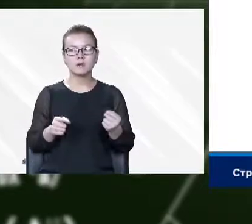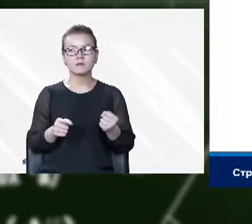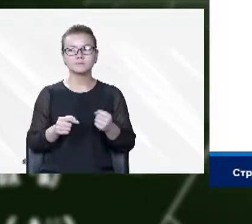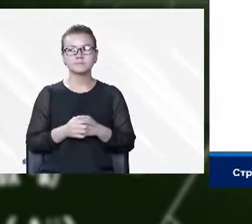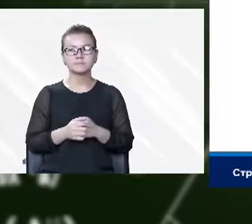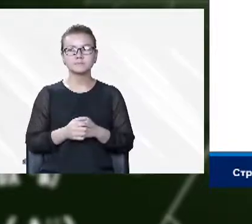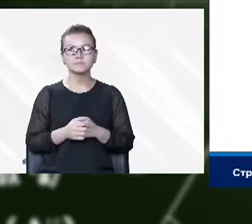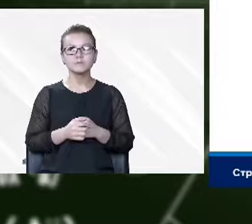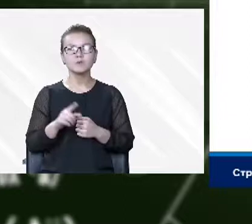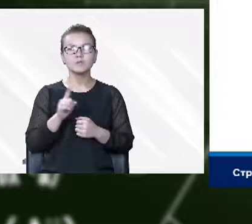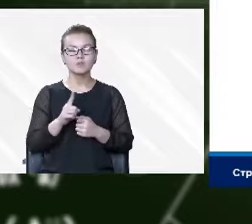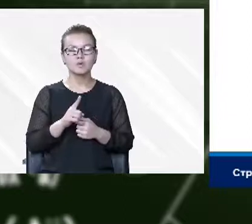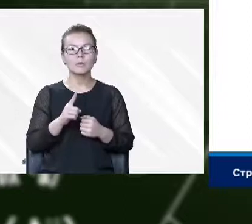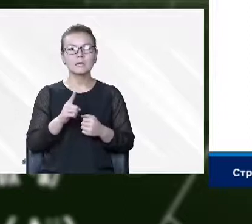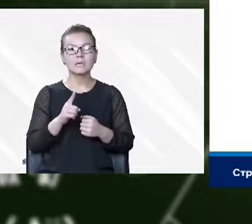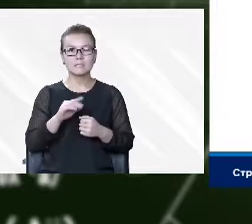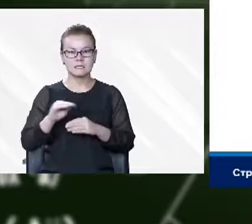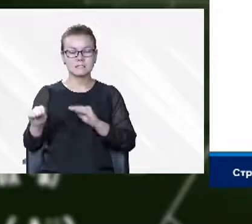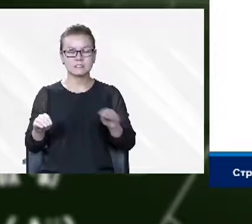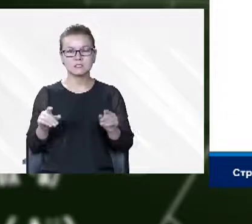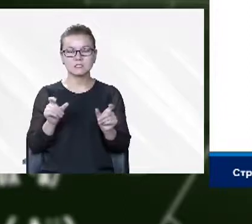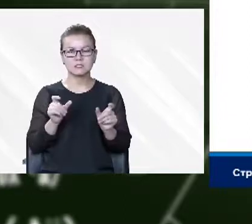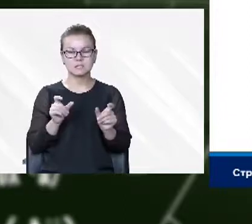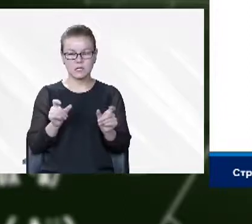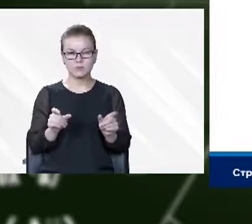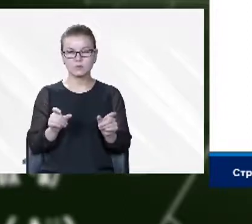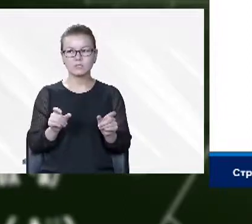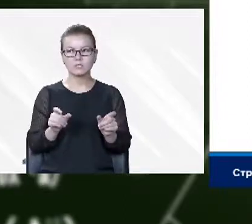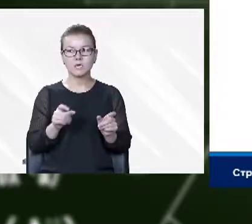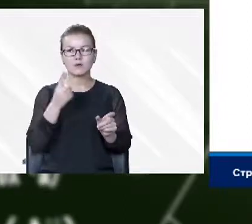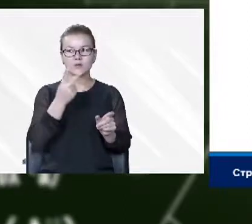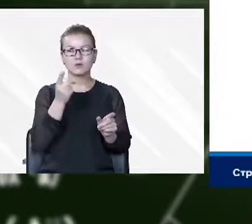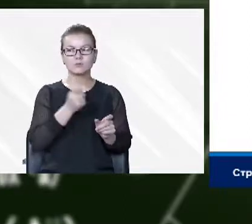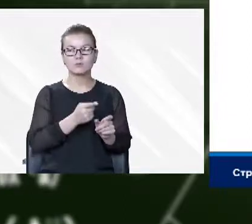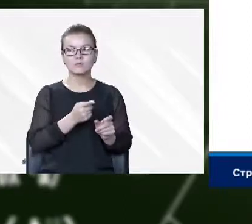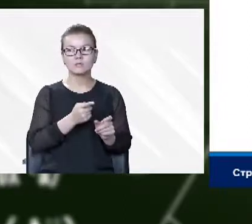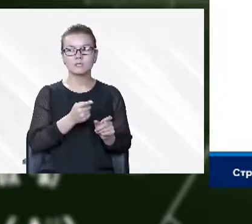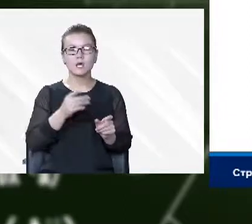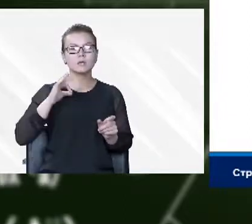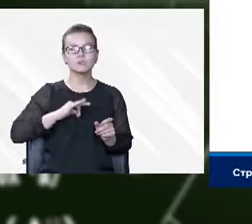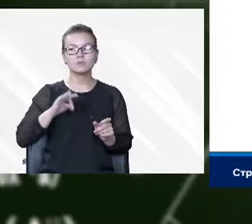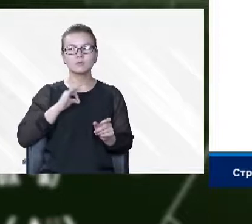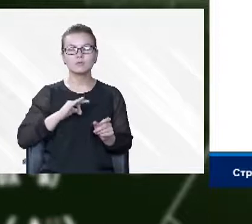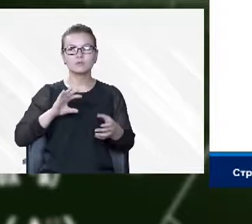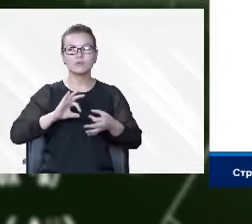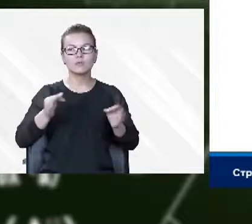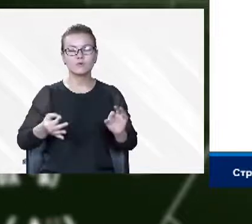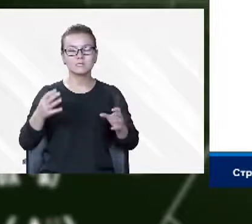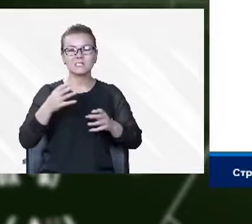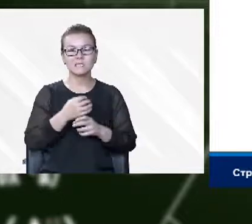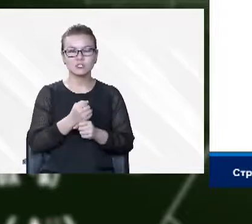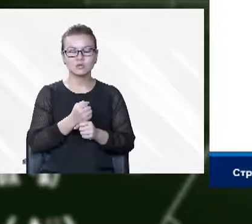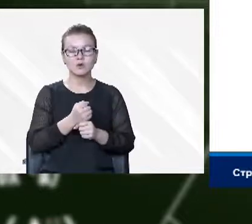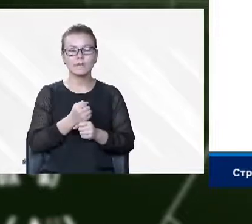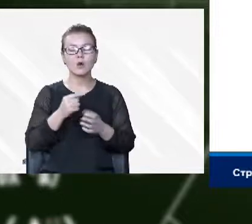Для разложения на множители знаменателя второй дроби применим формулу